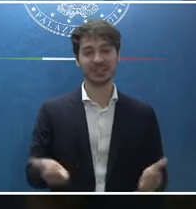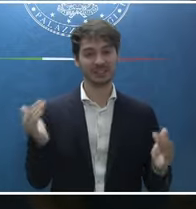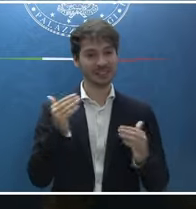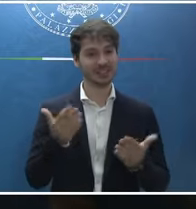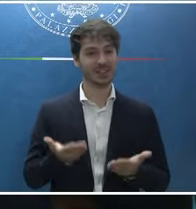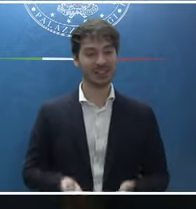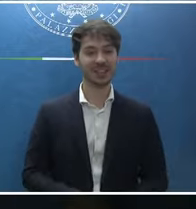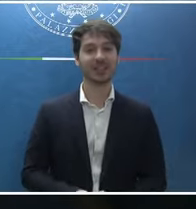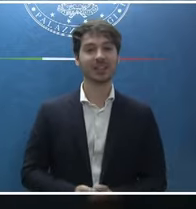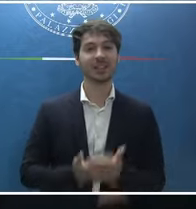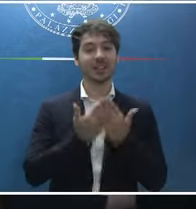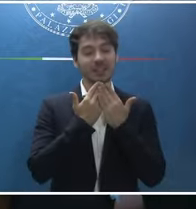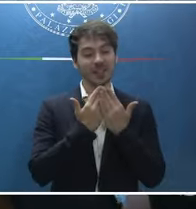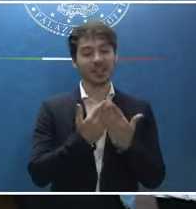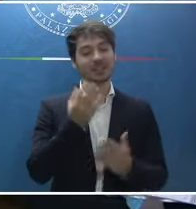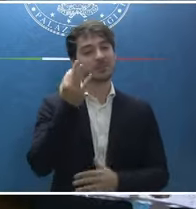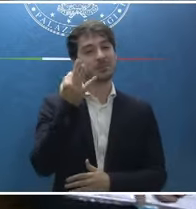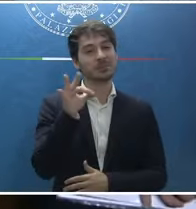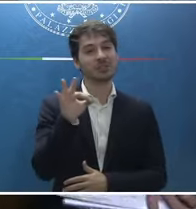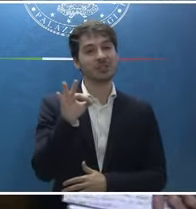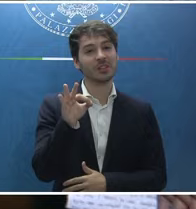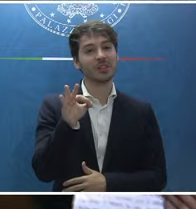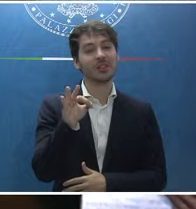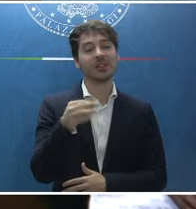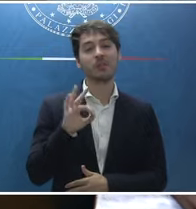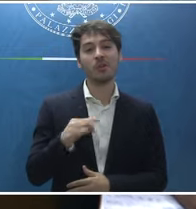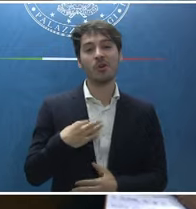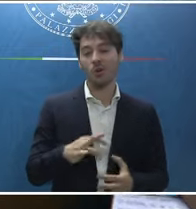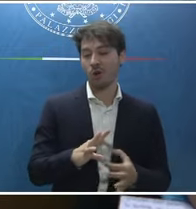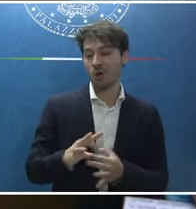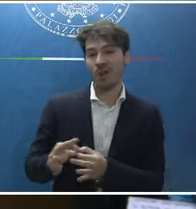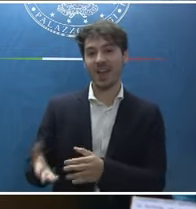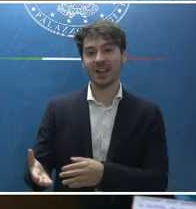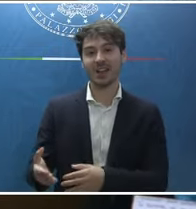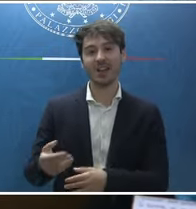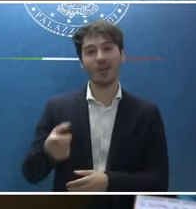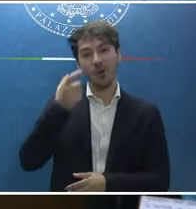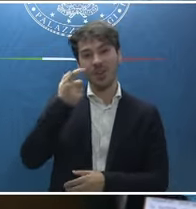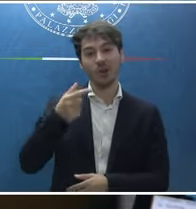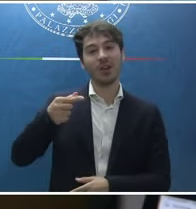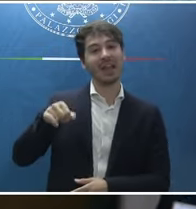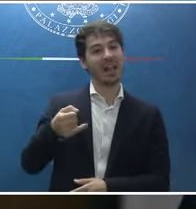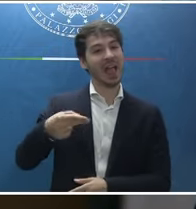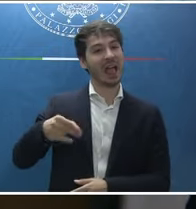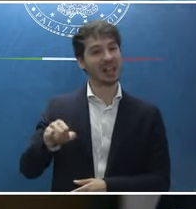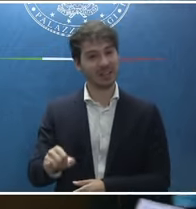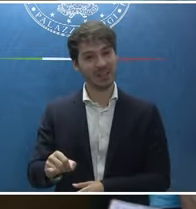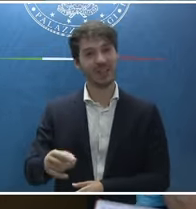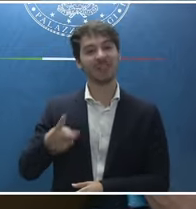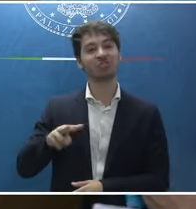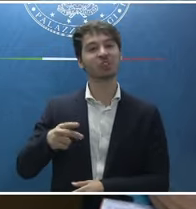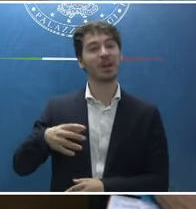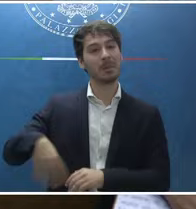sera. Un grazie particolare lo vorrei rivolgere ai miei colleghi di governo, al vicepresidente Tajani, a tutti i ministri, i